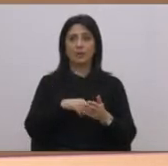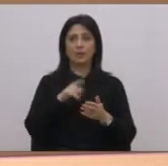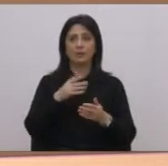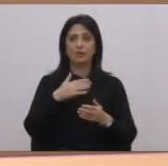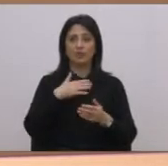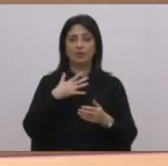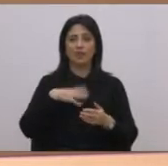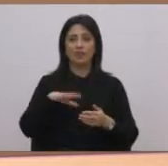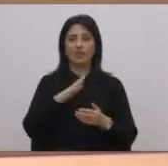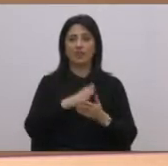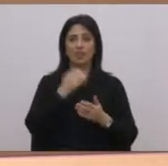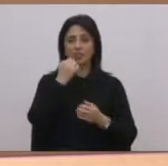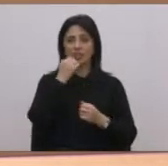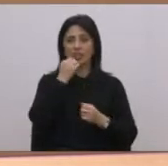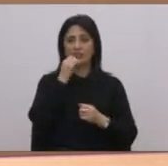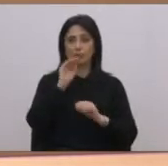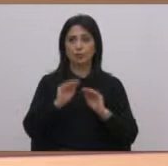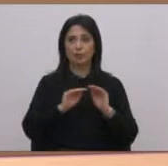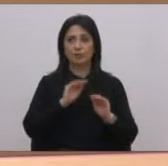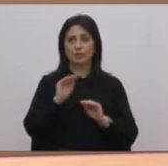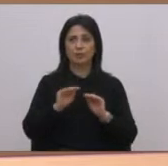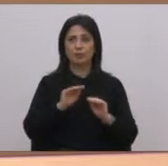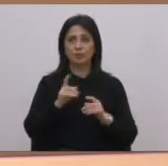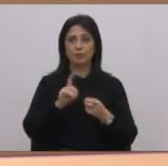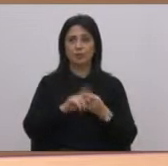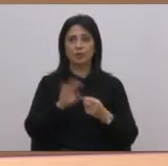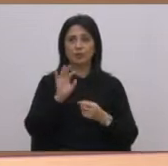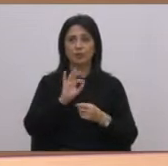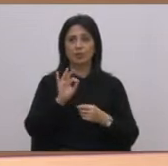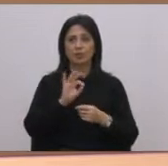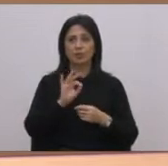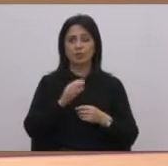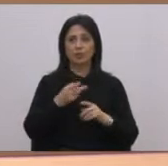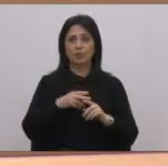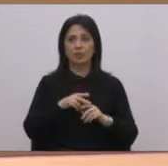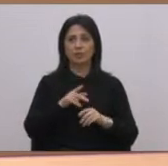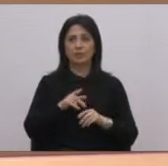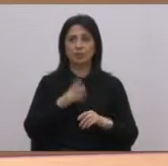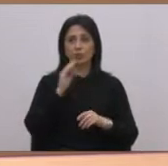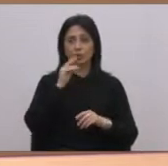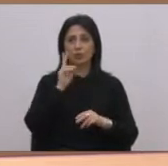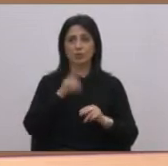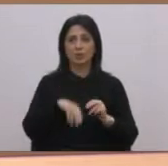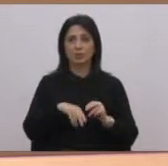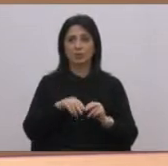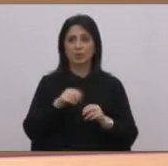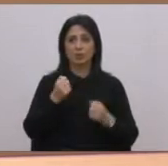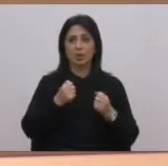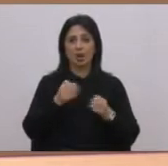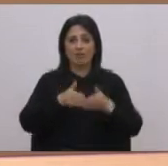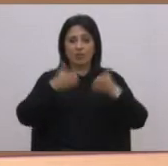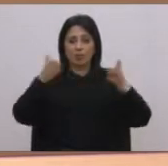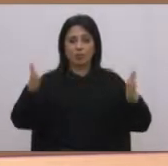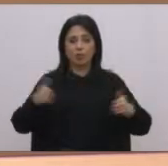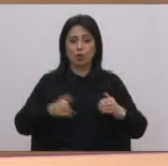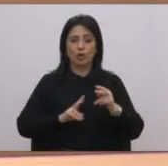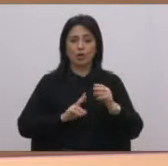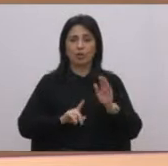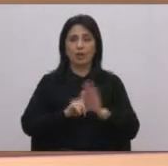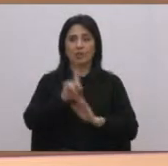ჩვენ ქვეყანაში არის ინფრასტრუქტურის დაკავშირებით. ეს არის, როდის დასრულდება ავტობანი თავიდან